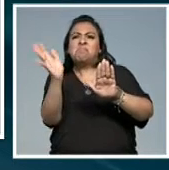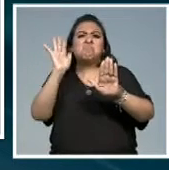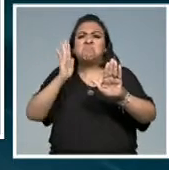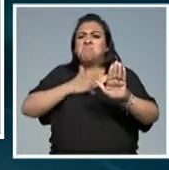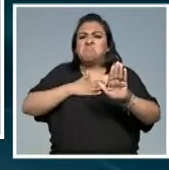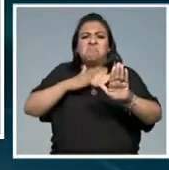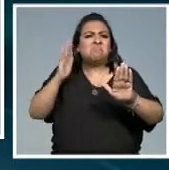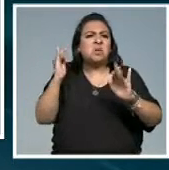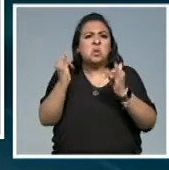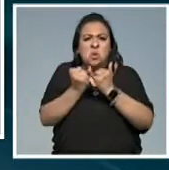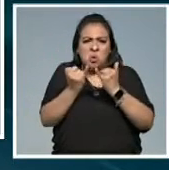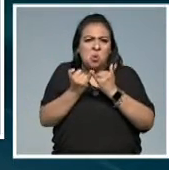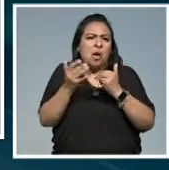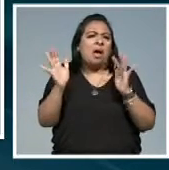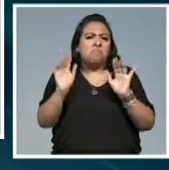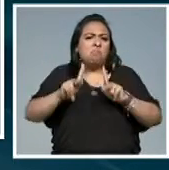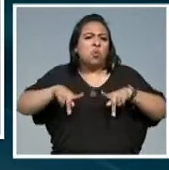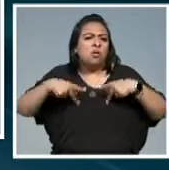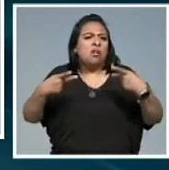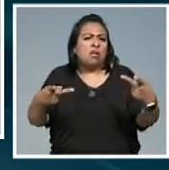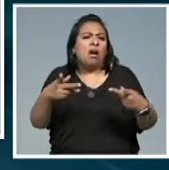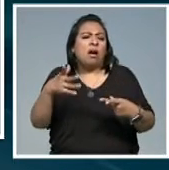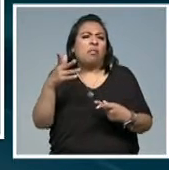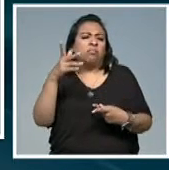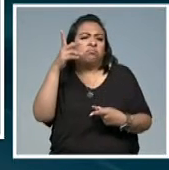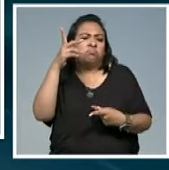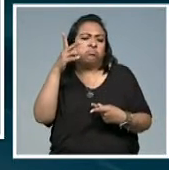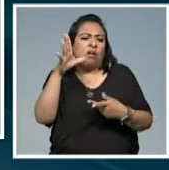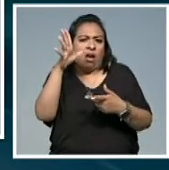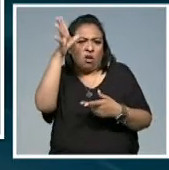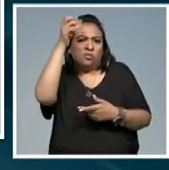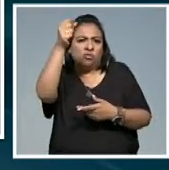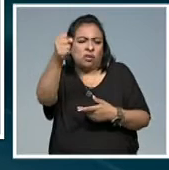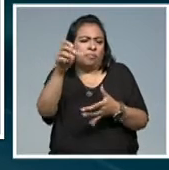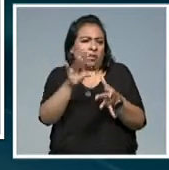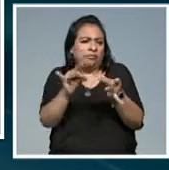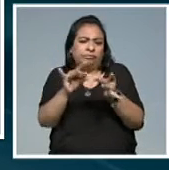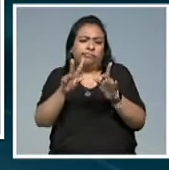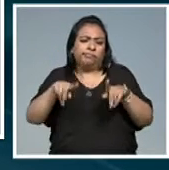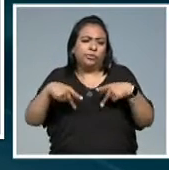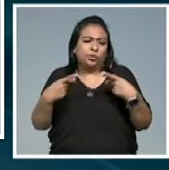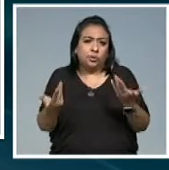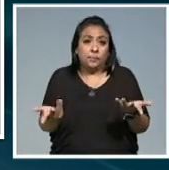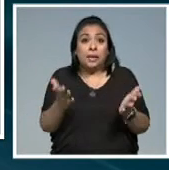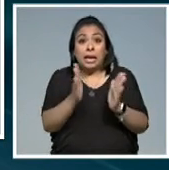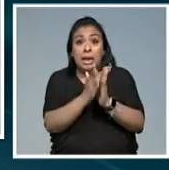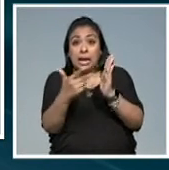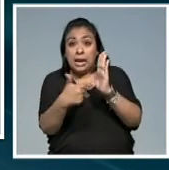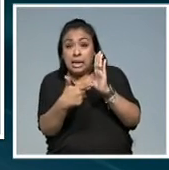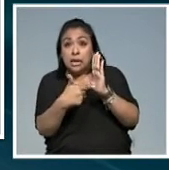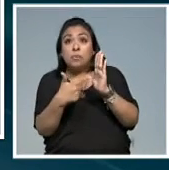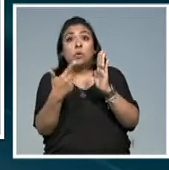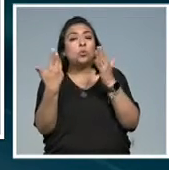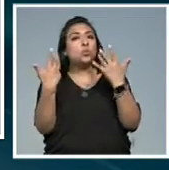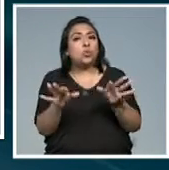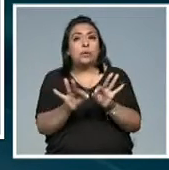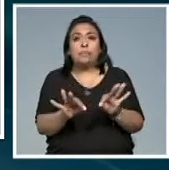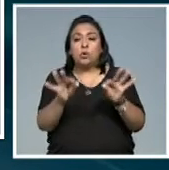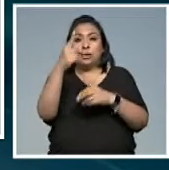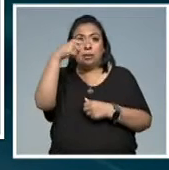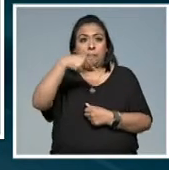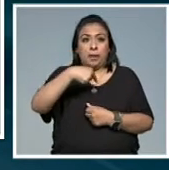modo sempre vulnerabile a queste definizioni su di sé. Questo libro sia stato fondamentale per